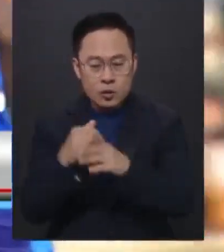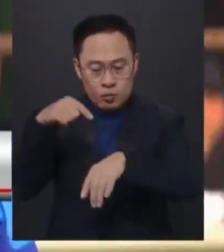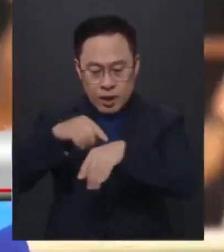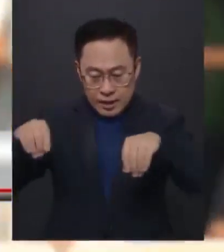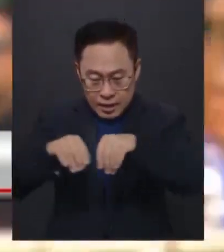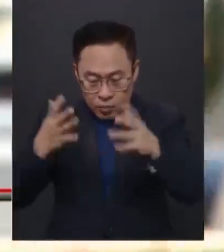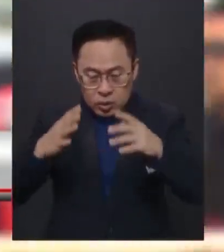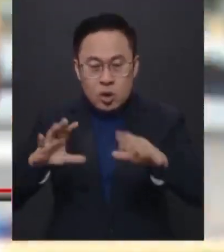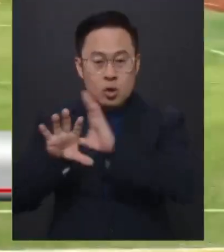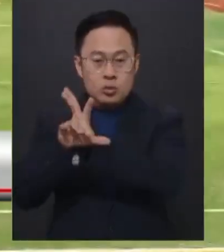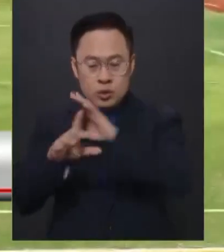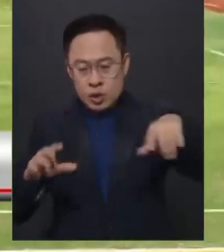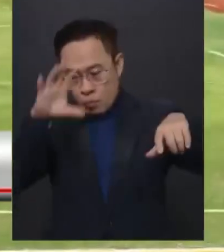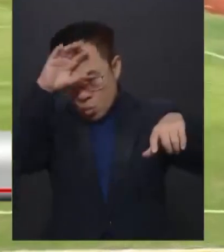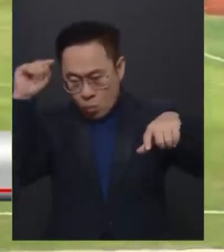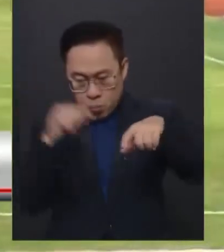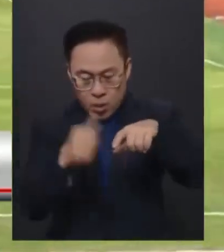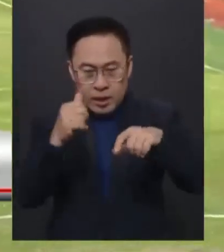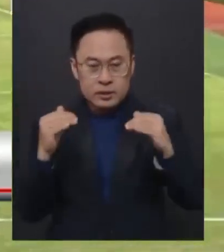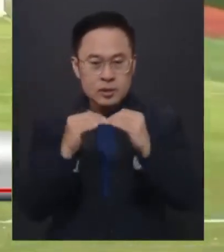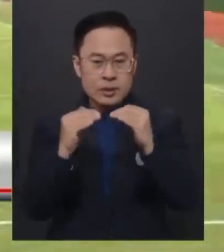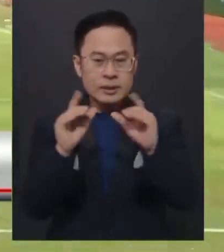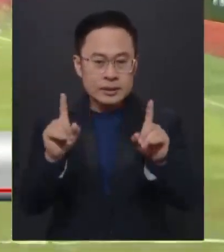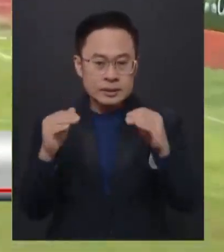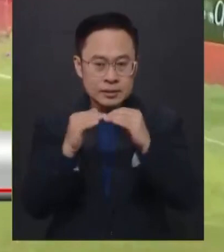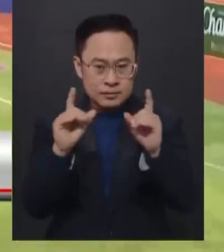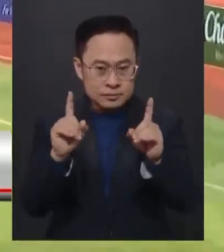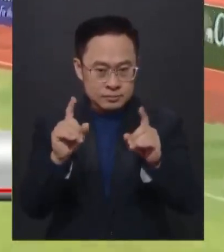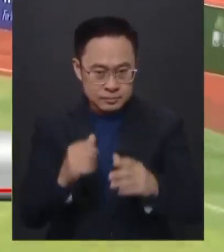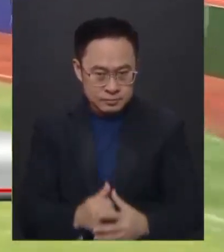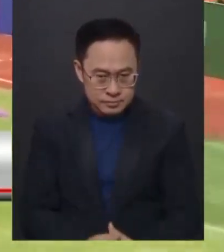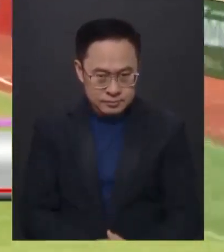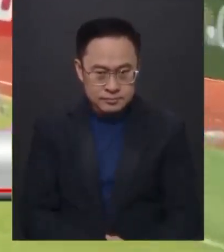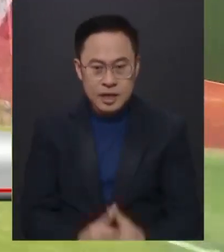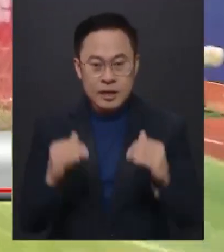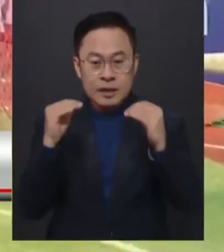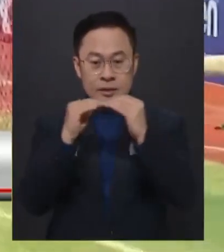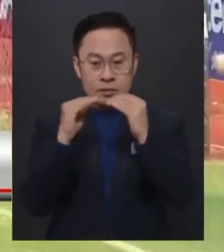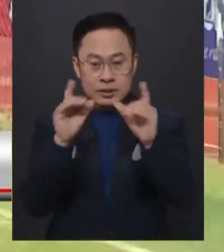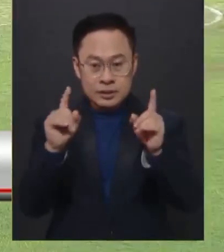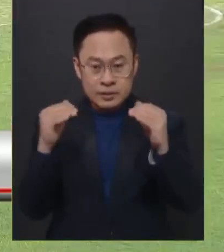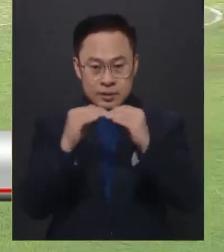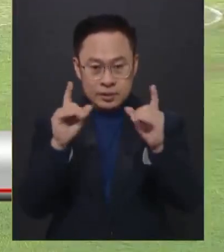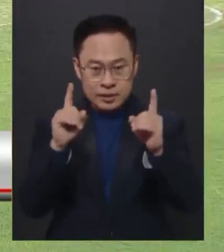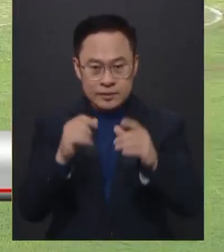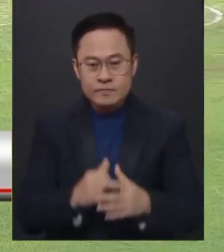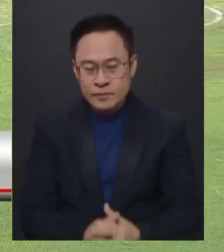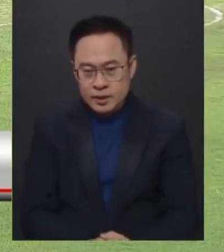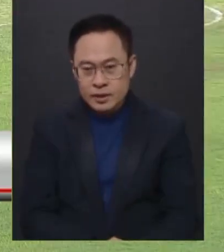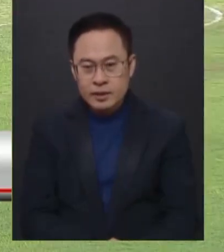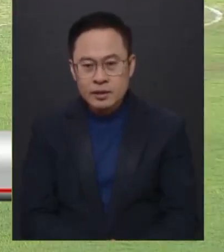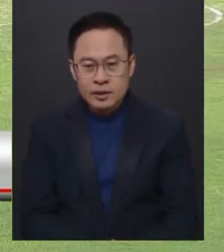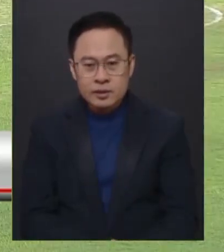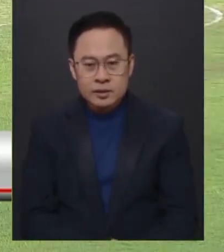เร็จโอ้ไม่อย่างนั้นเนี่ยเกมจะจบใน90เลยครับเนี่ยครับอามาดูออสตาร่าสะบัดไปเสาไกล